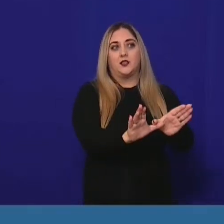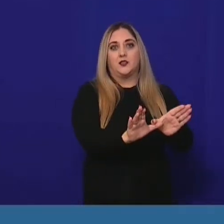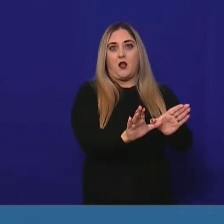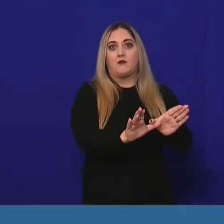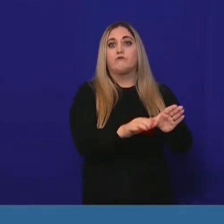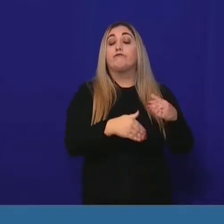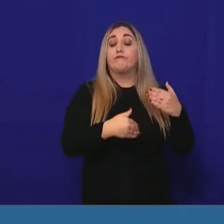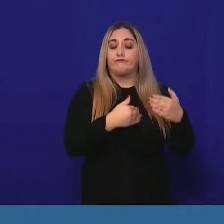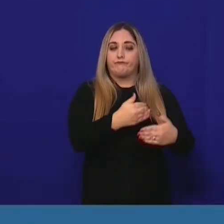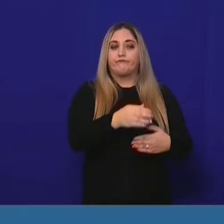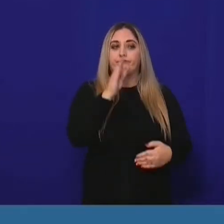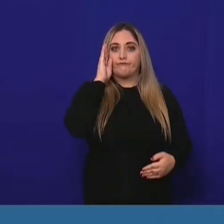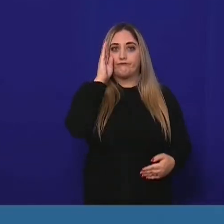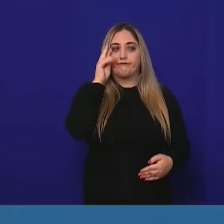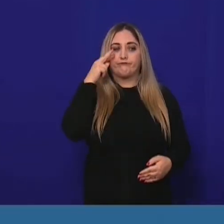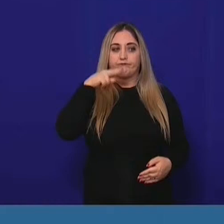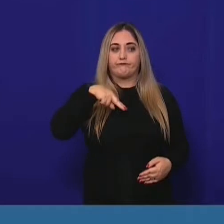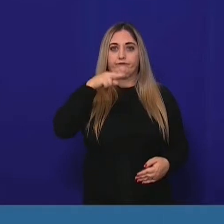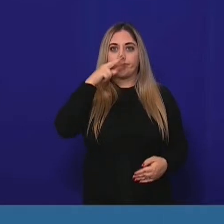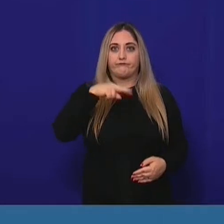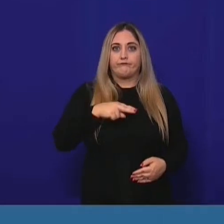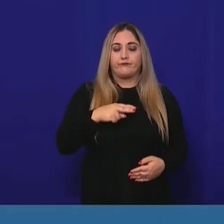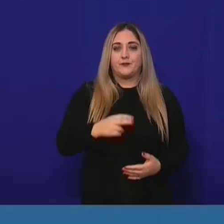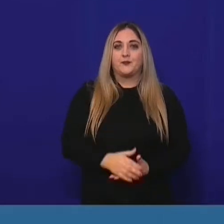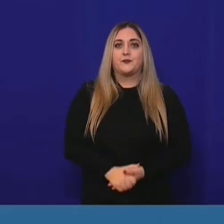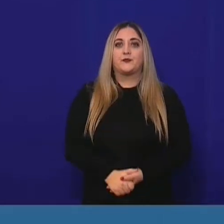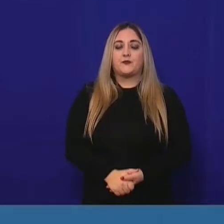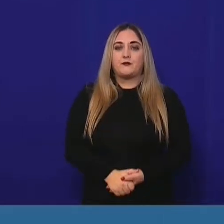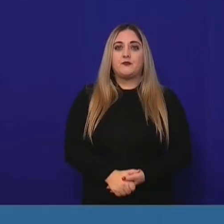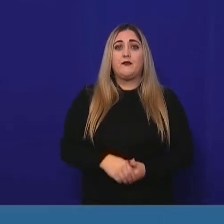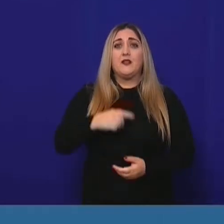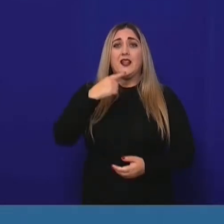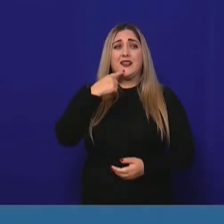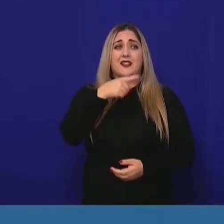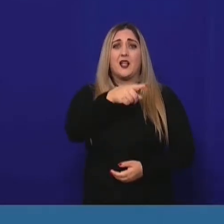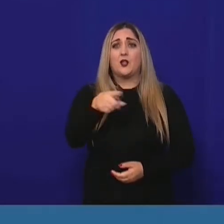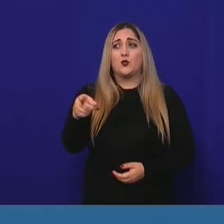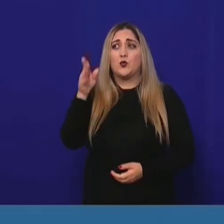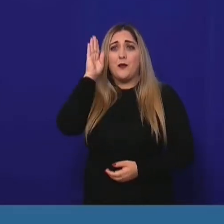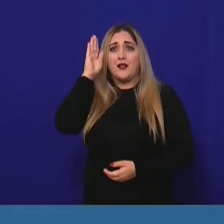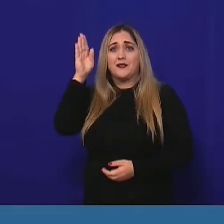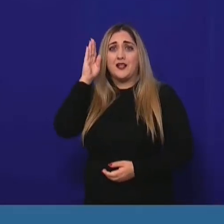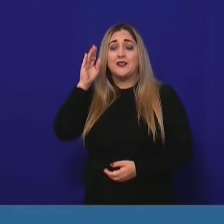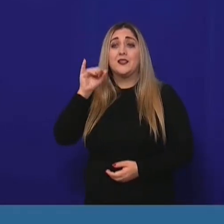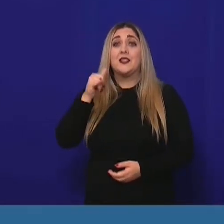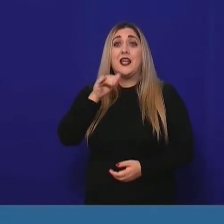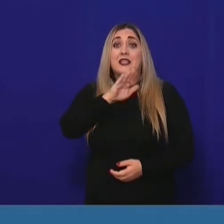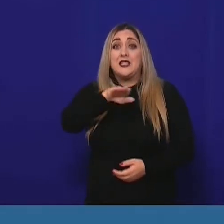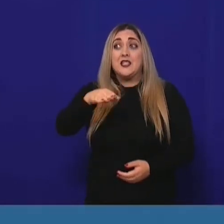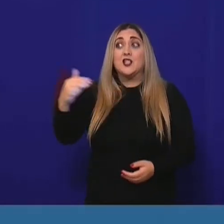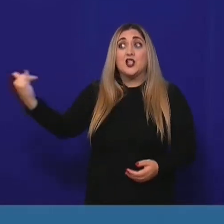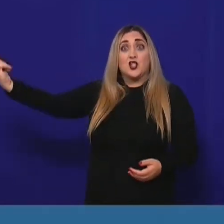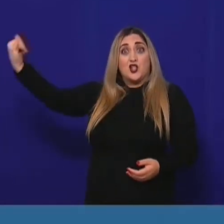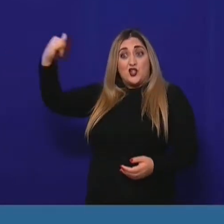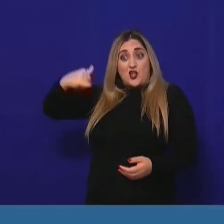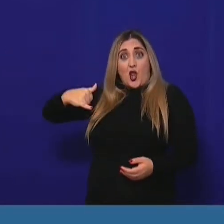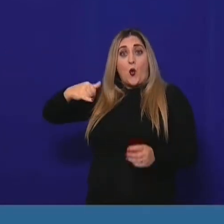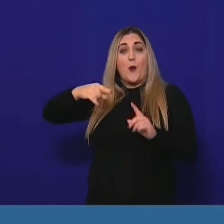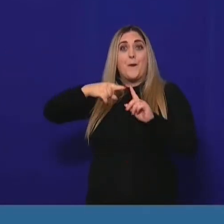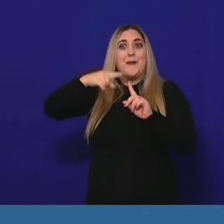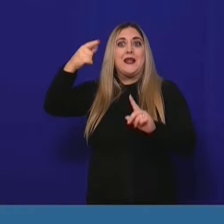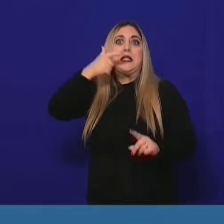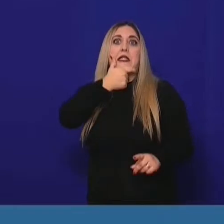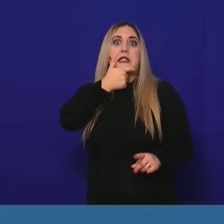qegħdin ukoll nagħmluhom it-test. U aħna wkoll qegħdin nappellaw il dawk in-nies li ġew mill-Ingilterra propju f'dan